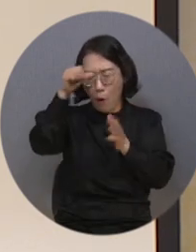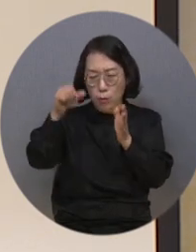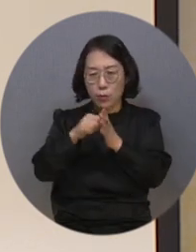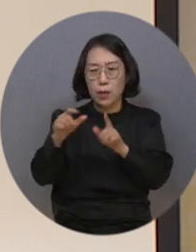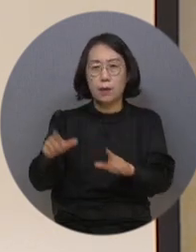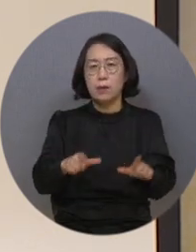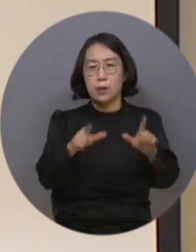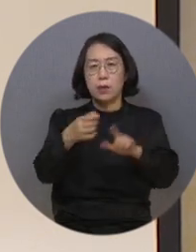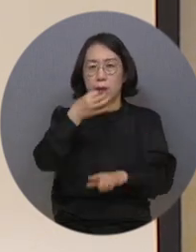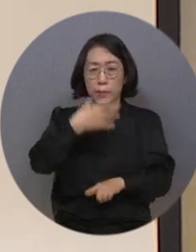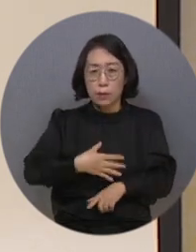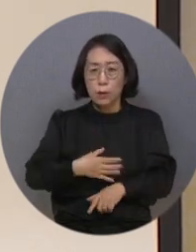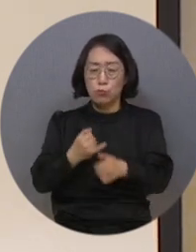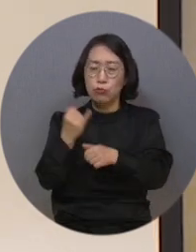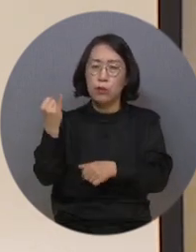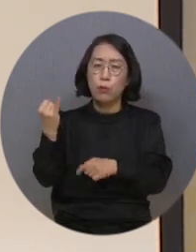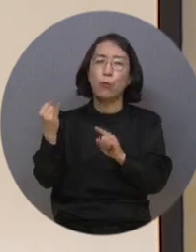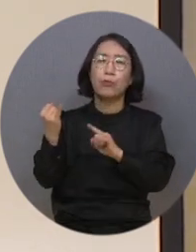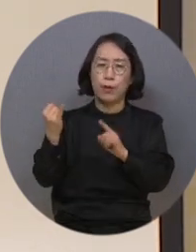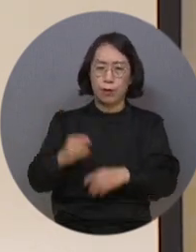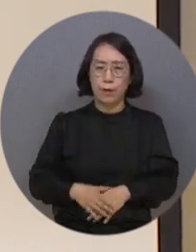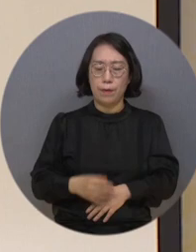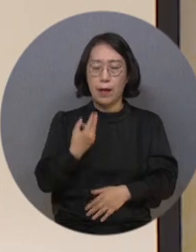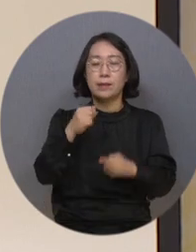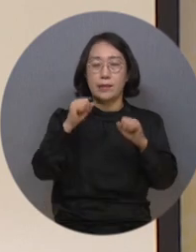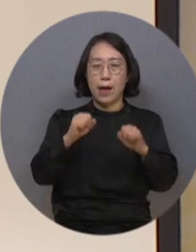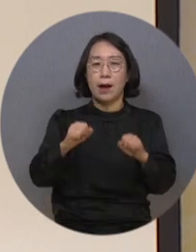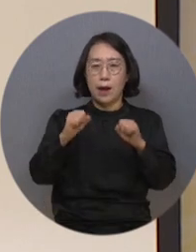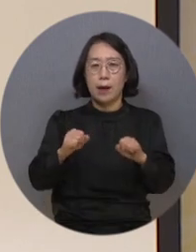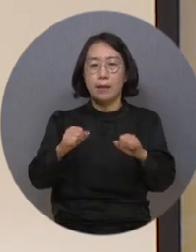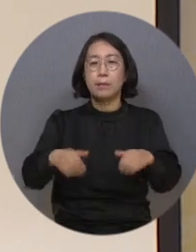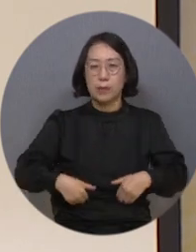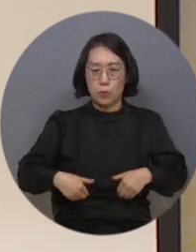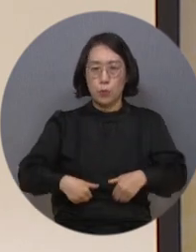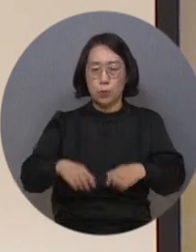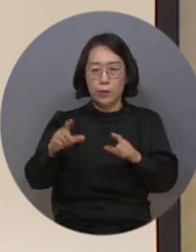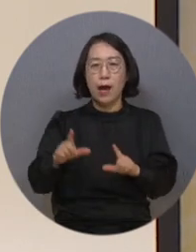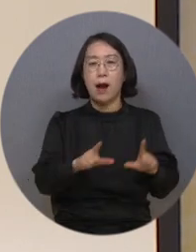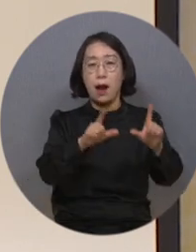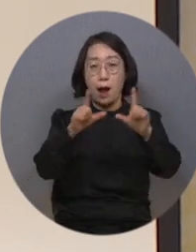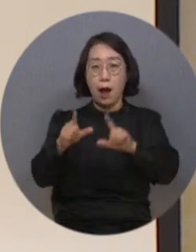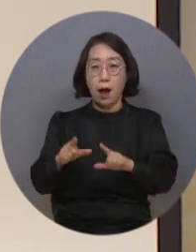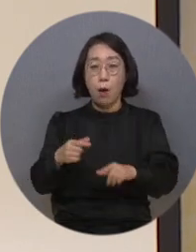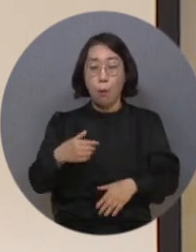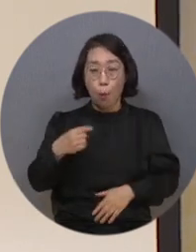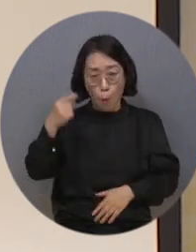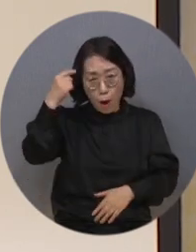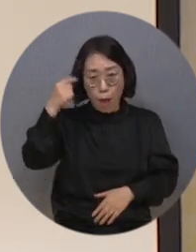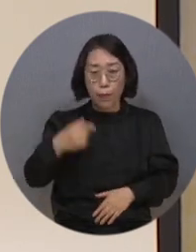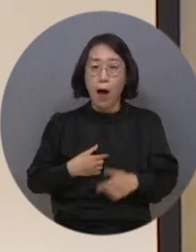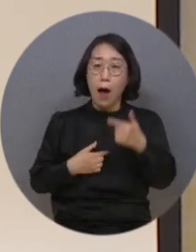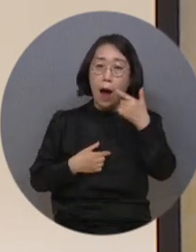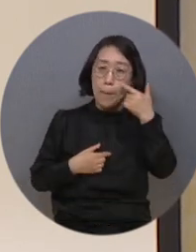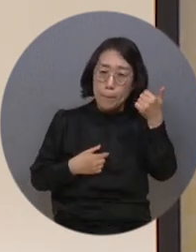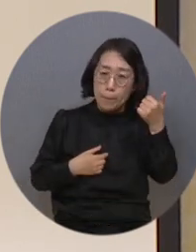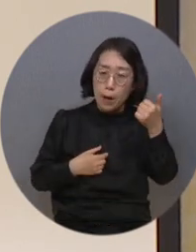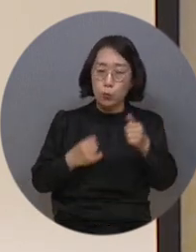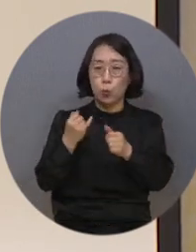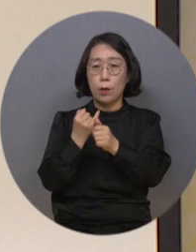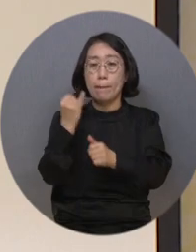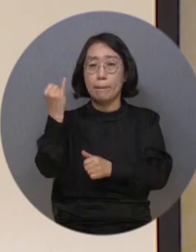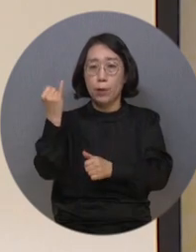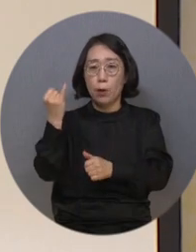죽으면 안 되는구나. 살아있어야 되고 살아줘야 되구나. 그게 아빠고 그게 남편이라는 걸